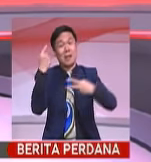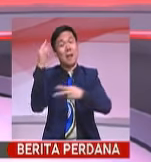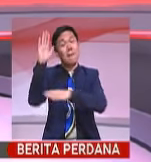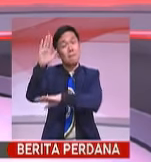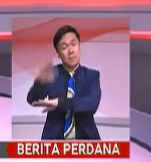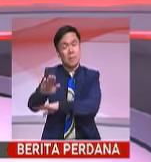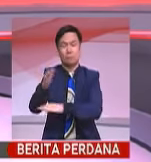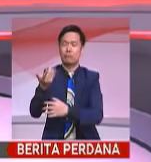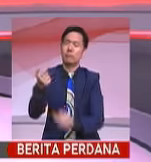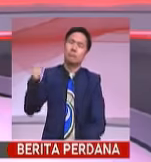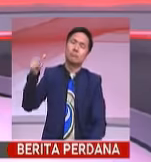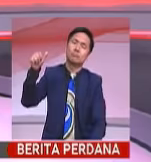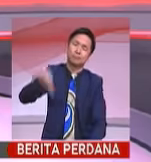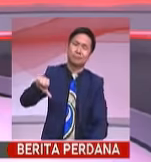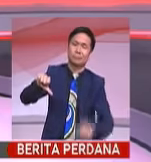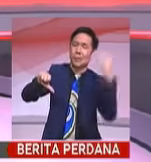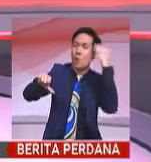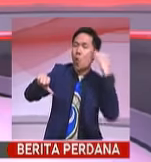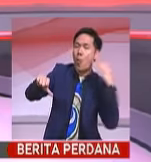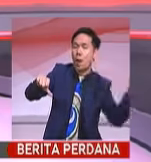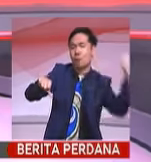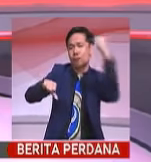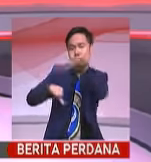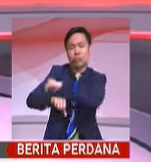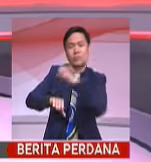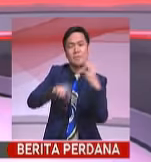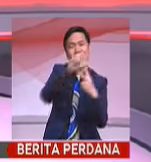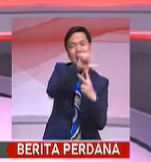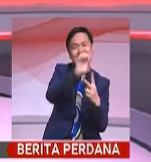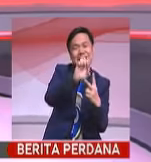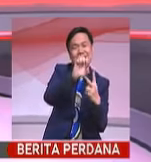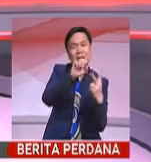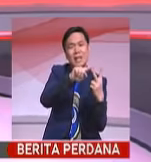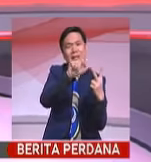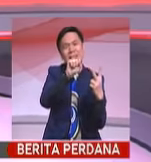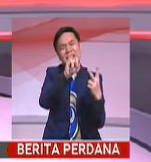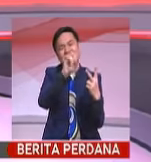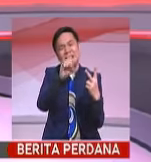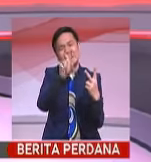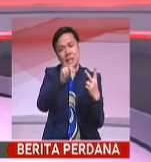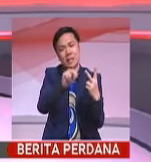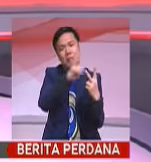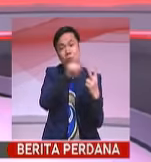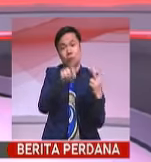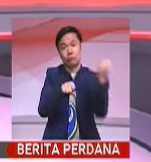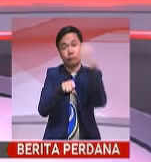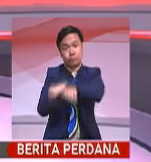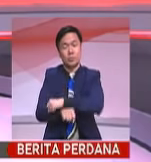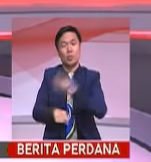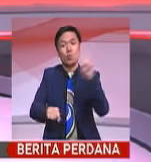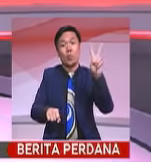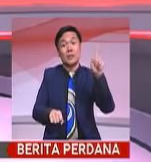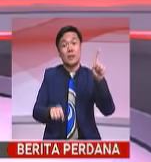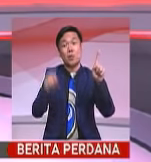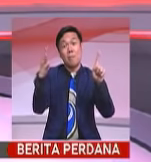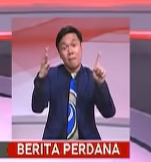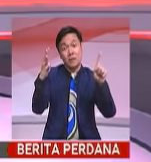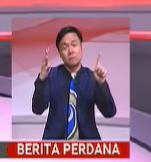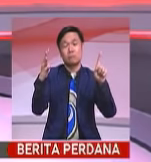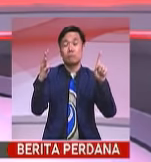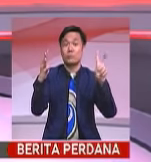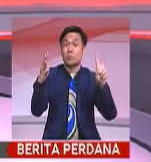mereka tunduk di tangan gandingan Korea Selatan Lee So Hee Shin Siu Chan dengan straight set